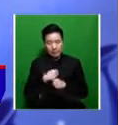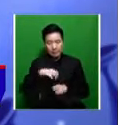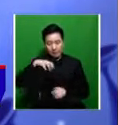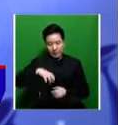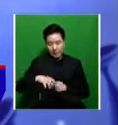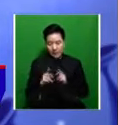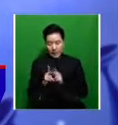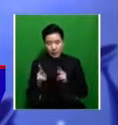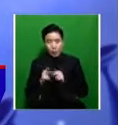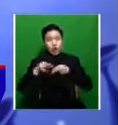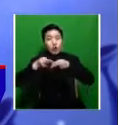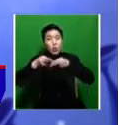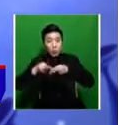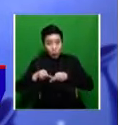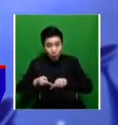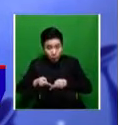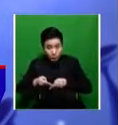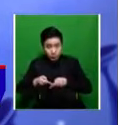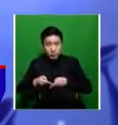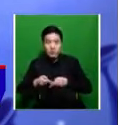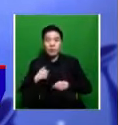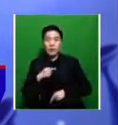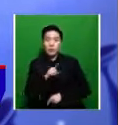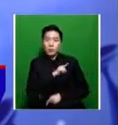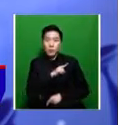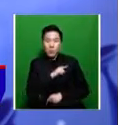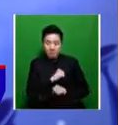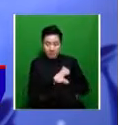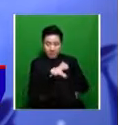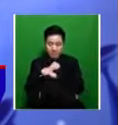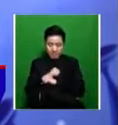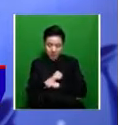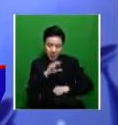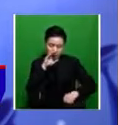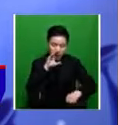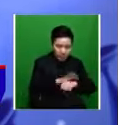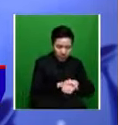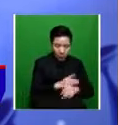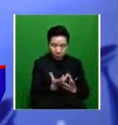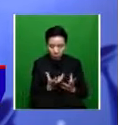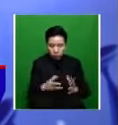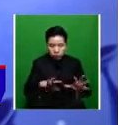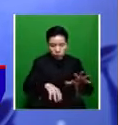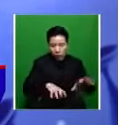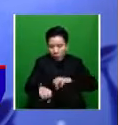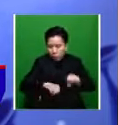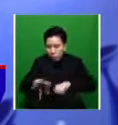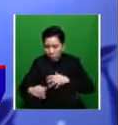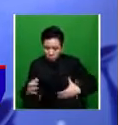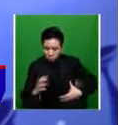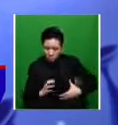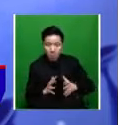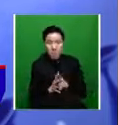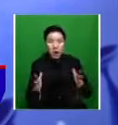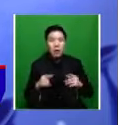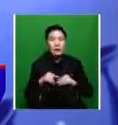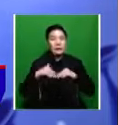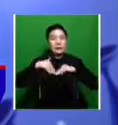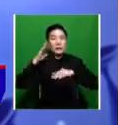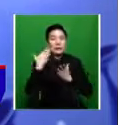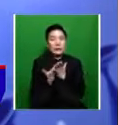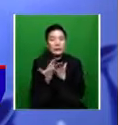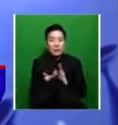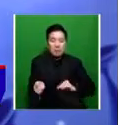คณะกรรมการเฉพาะกิจเพื่อทำหน้าที่ป้องกันและปราบปรามการกักตุนสินค้าและการขายสินค้าเกินราค